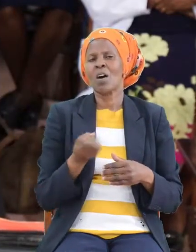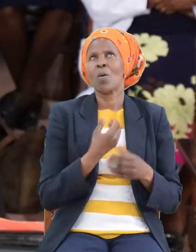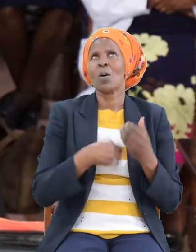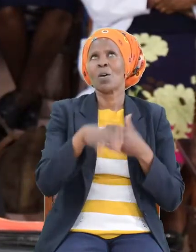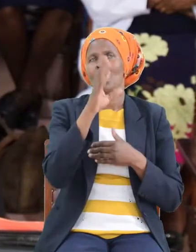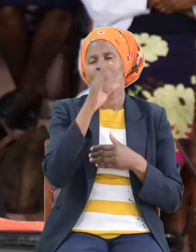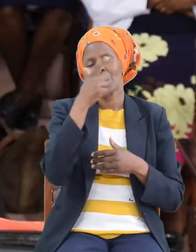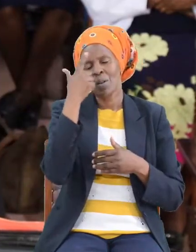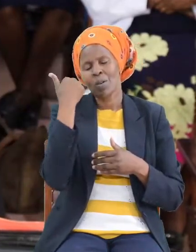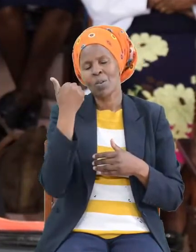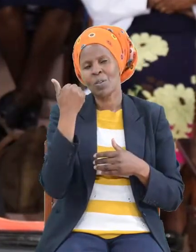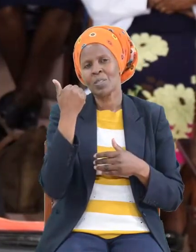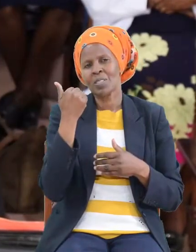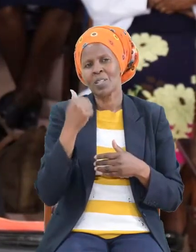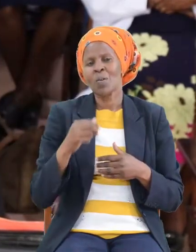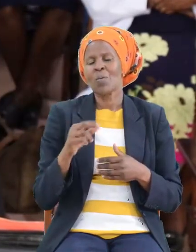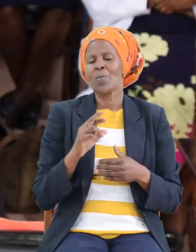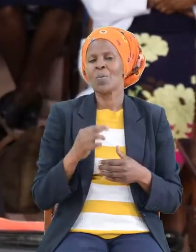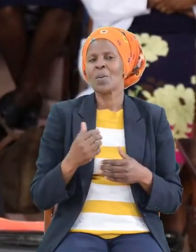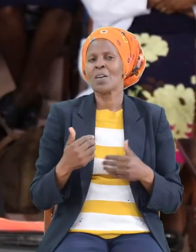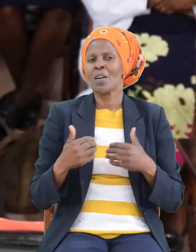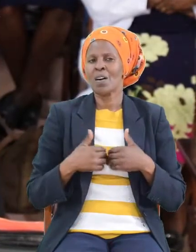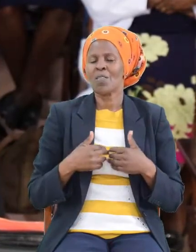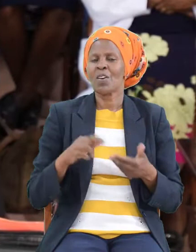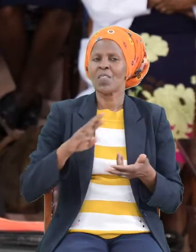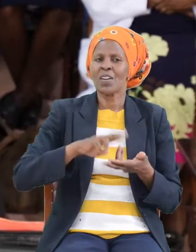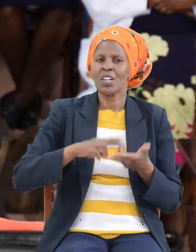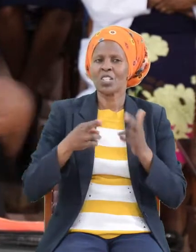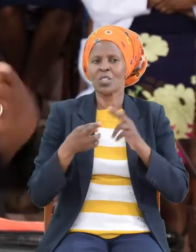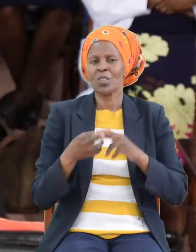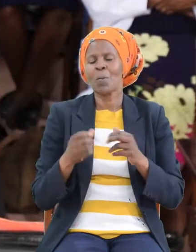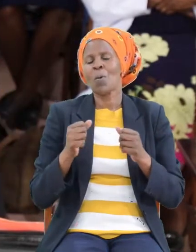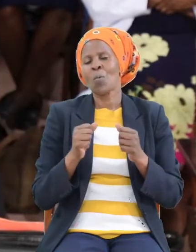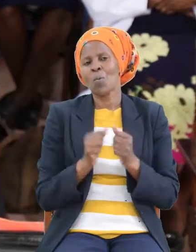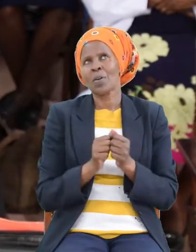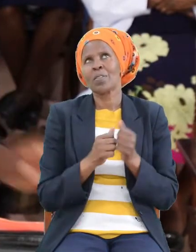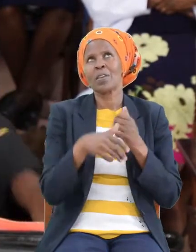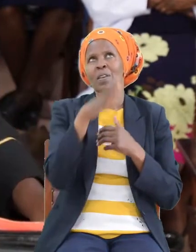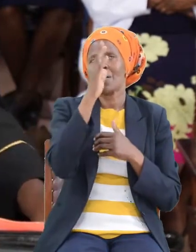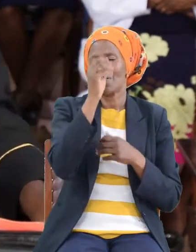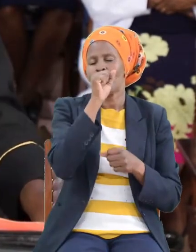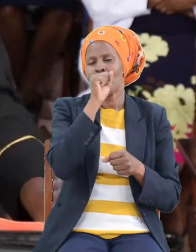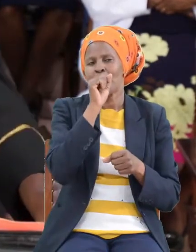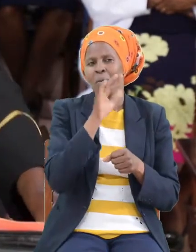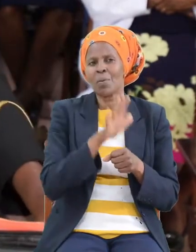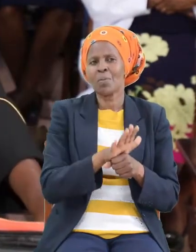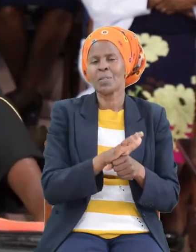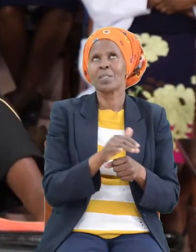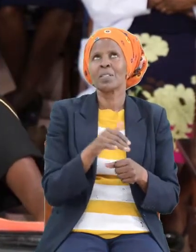wetu, kwa sababu niko na uhusiano na yeye. Yes, agano niko na yeye.